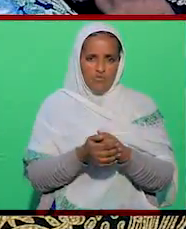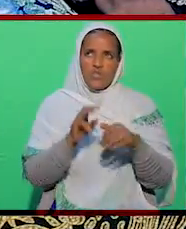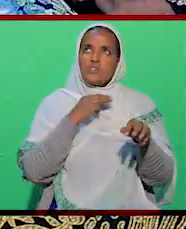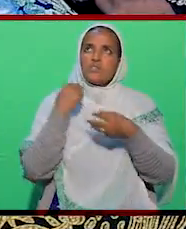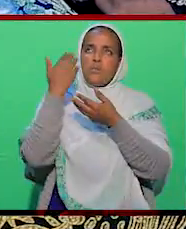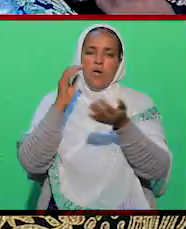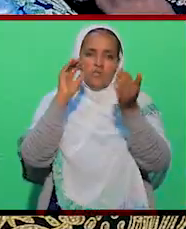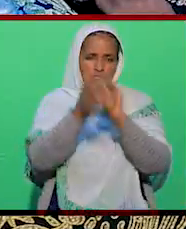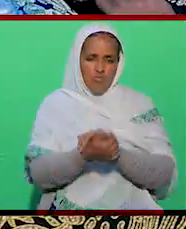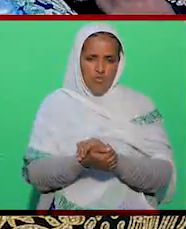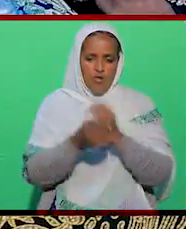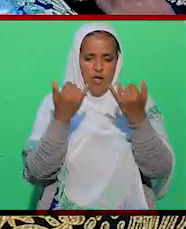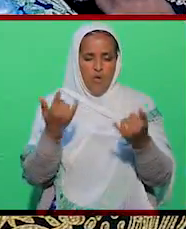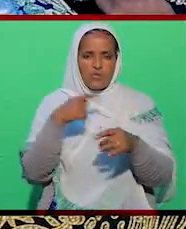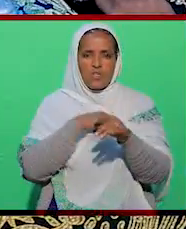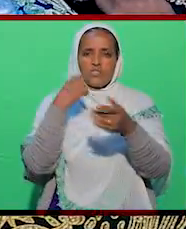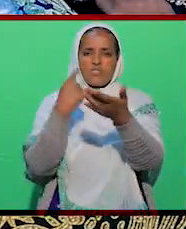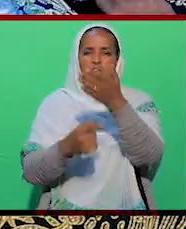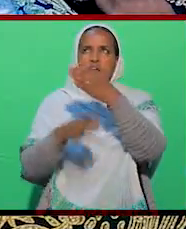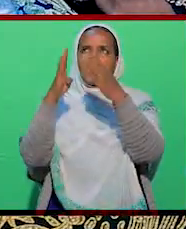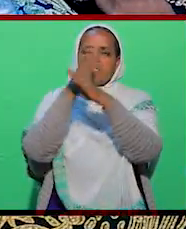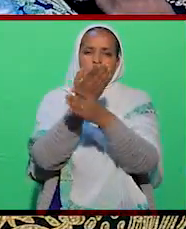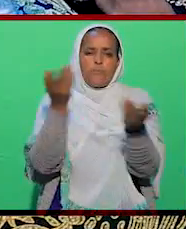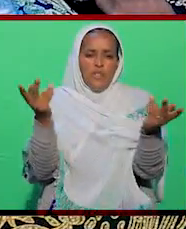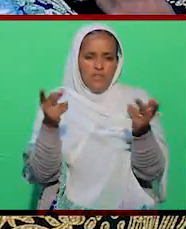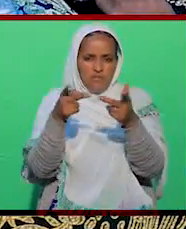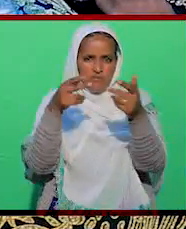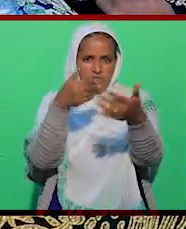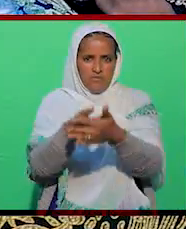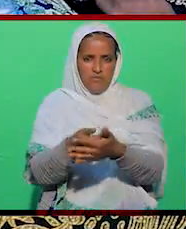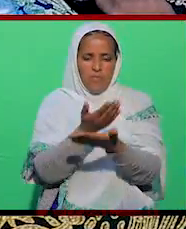እኮ ሰማይስ ለመሆን አሁን እኛ ከዛ ደረጃ